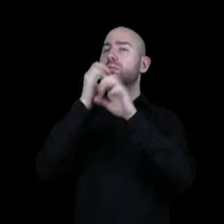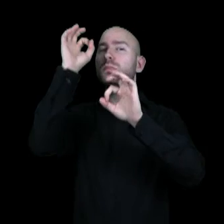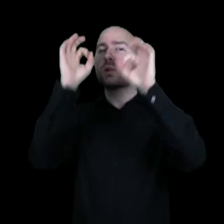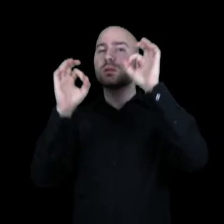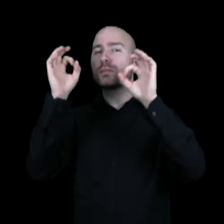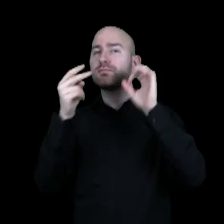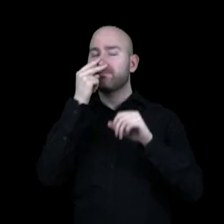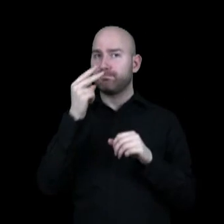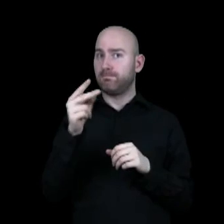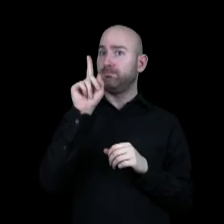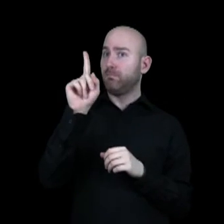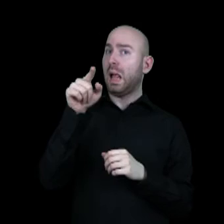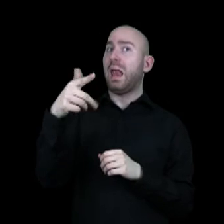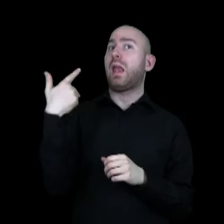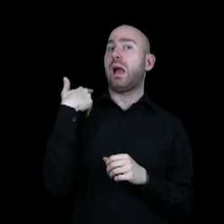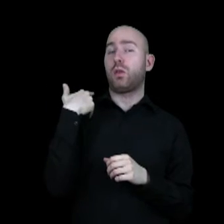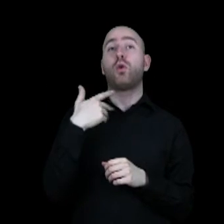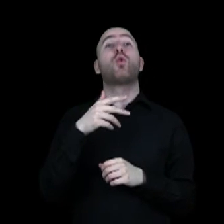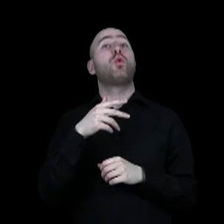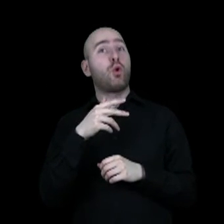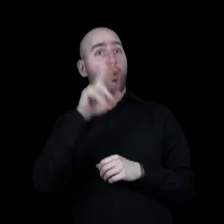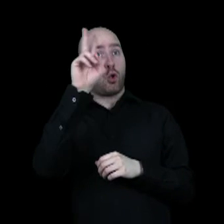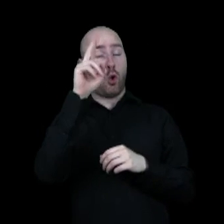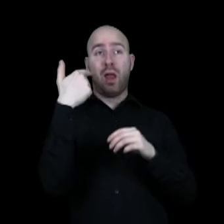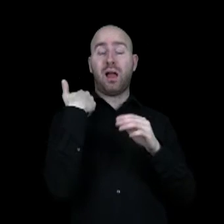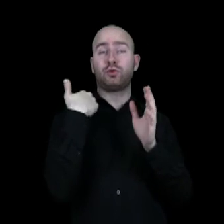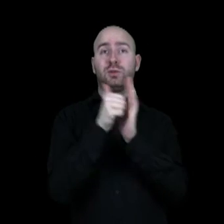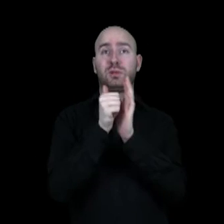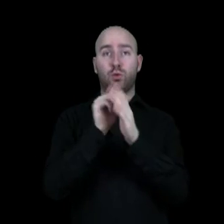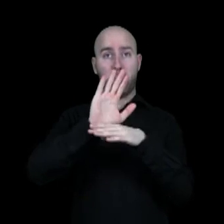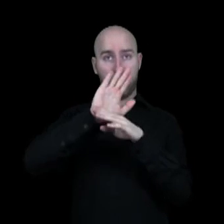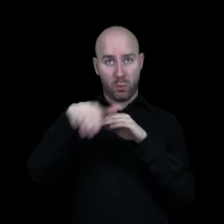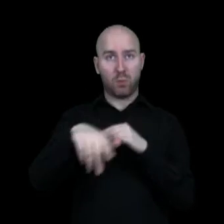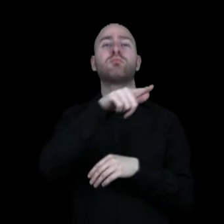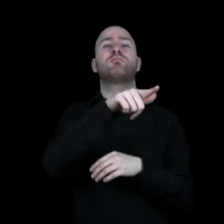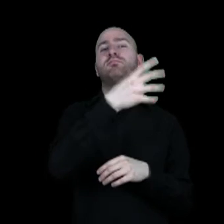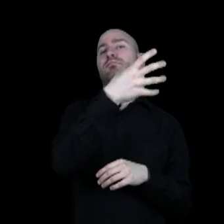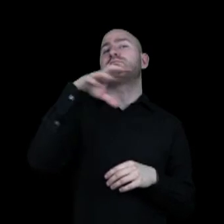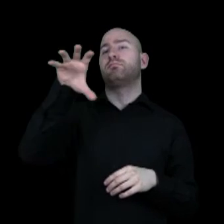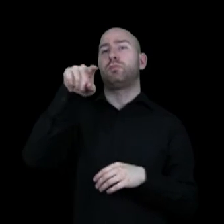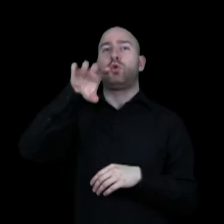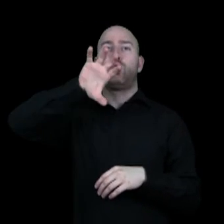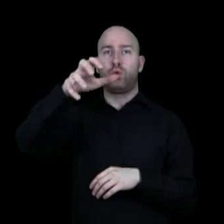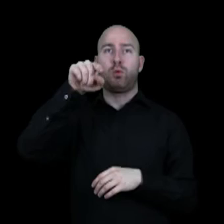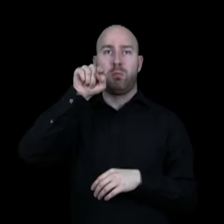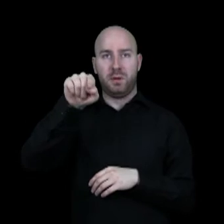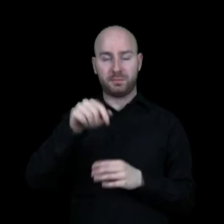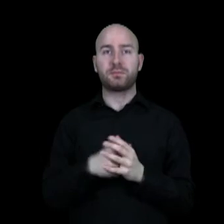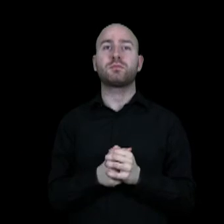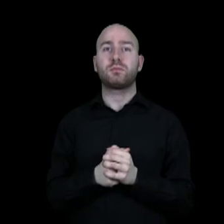statystyki pracy bierze pod uwagę ze względu na wiek No i są to osoby powyżej 16 roku